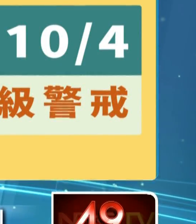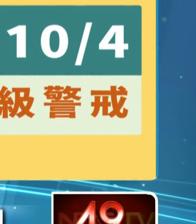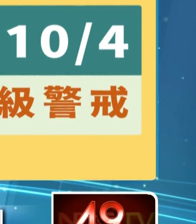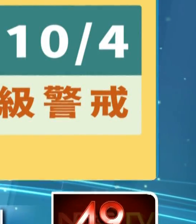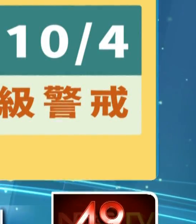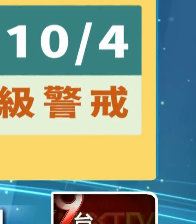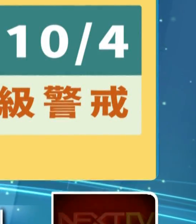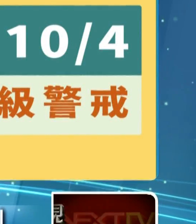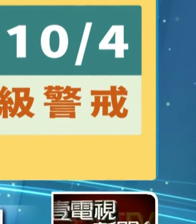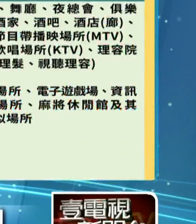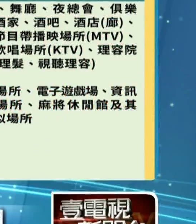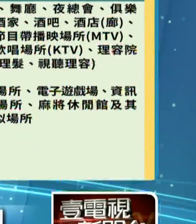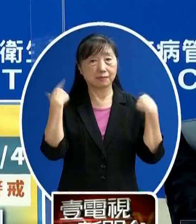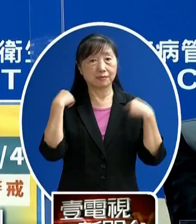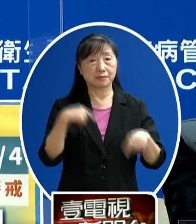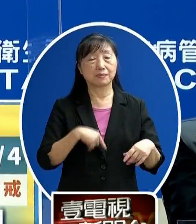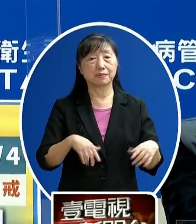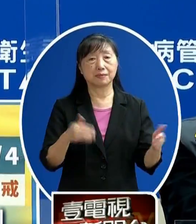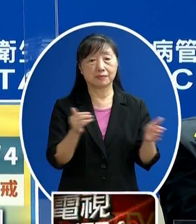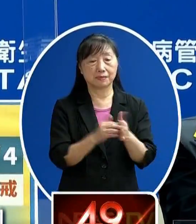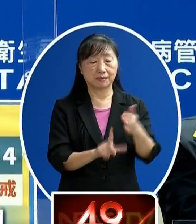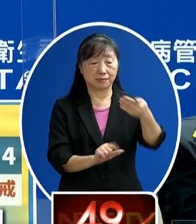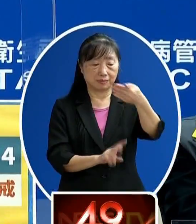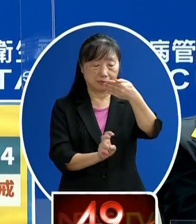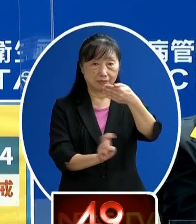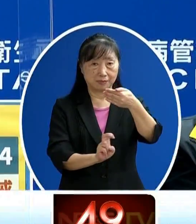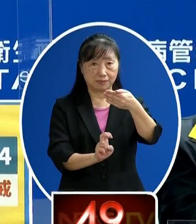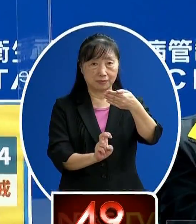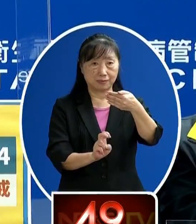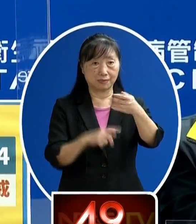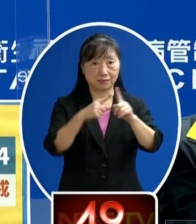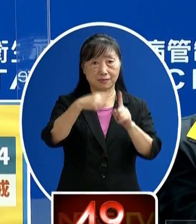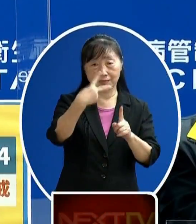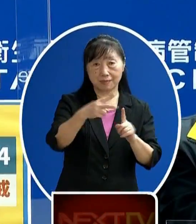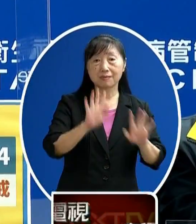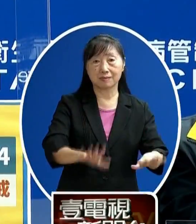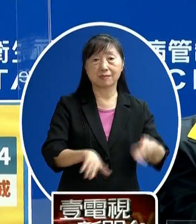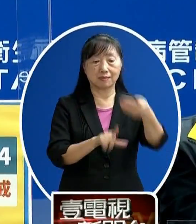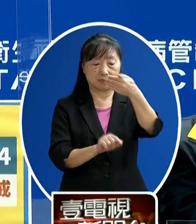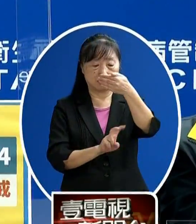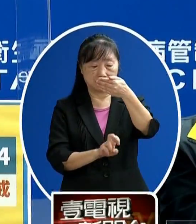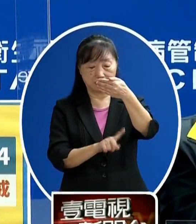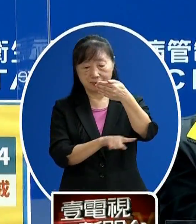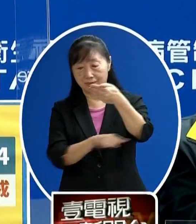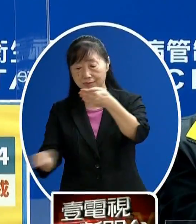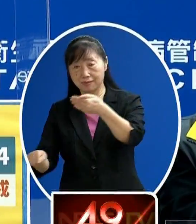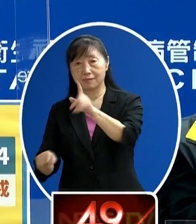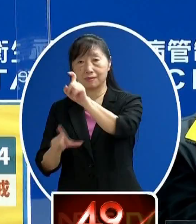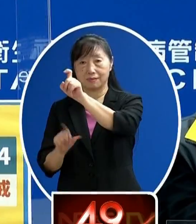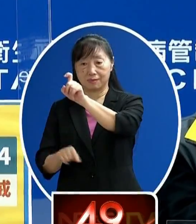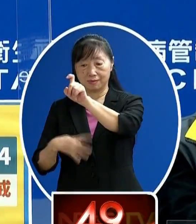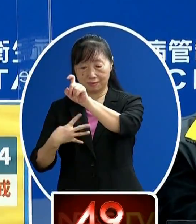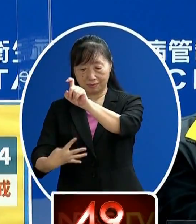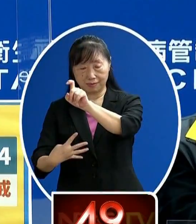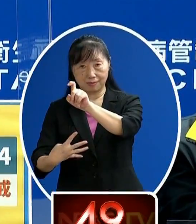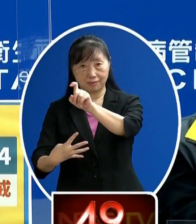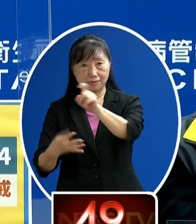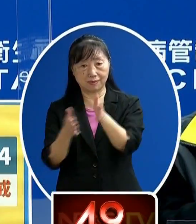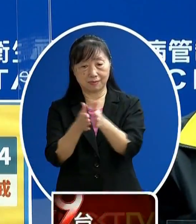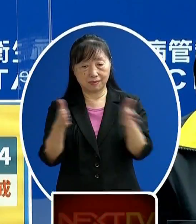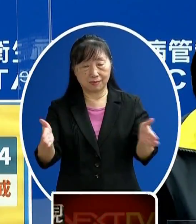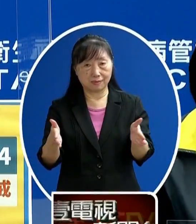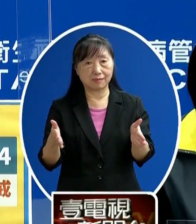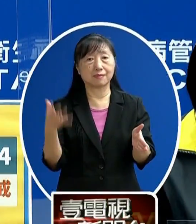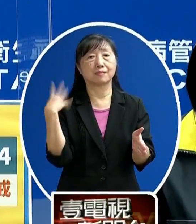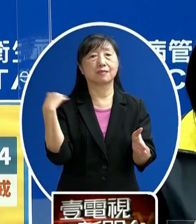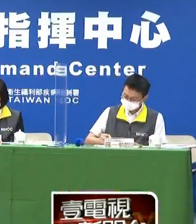确诊个案，是在台北市。 那我们也是宣布，到从9月21号起到10月4号，那全国维持